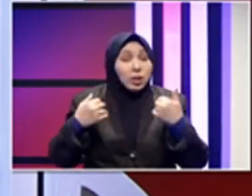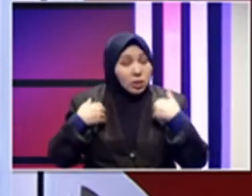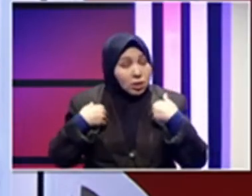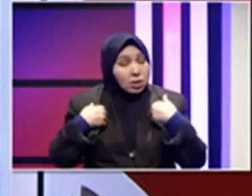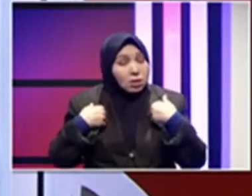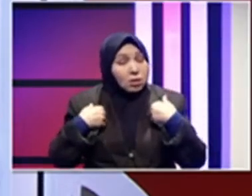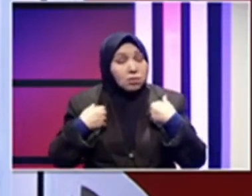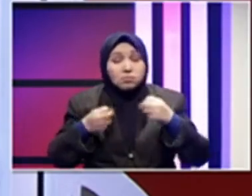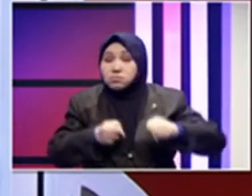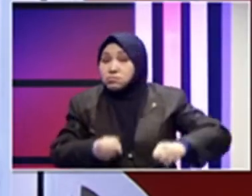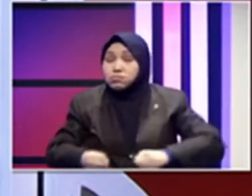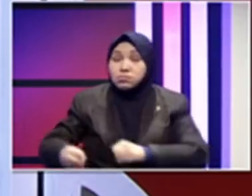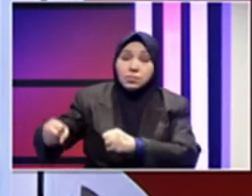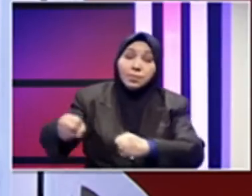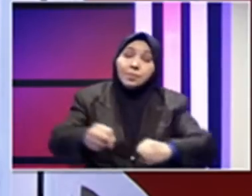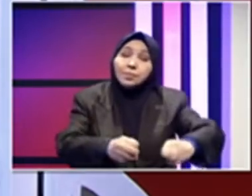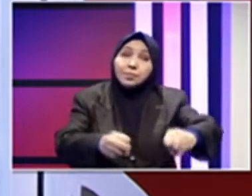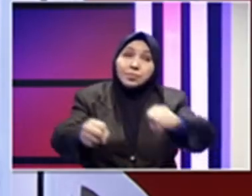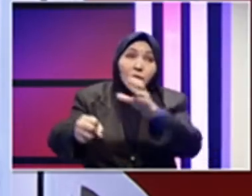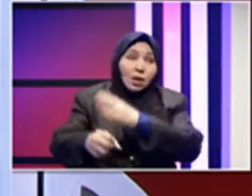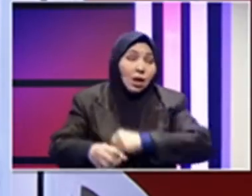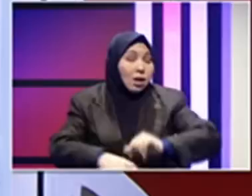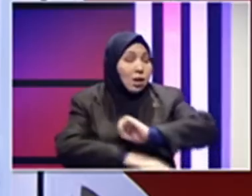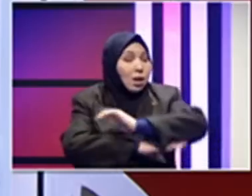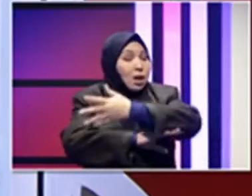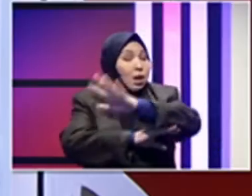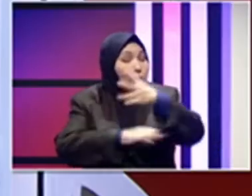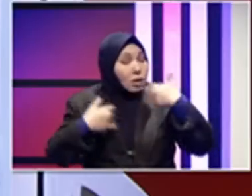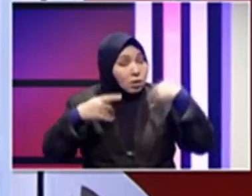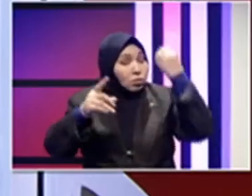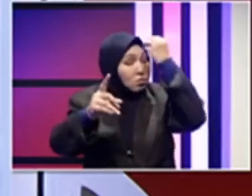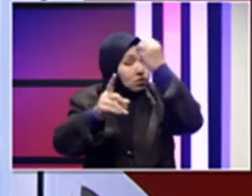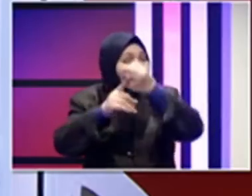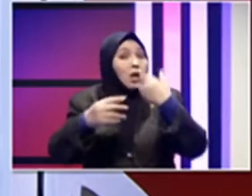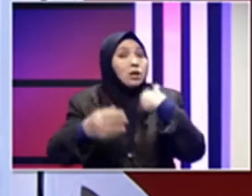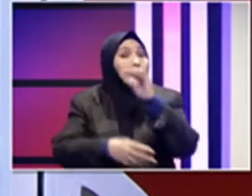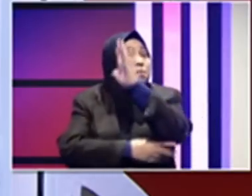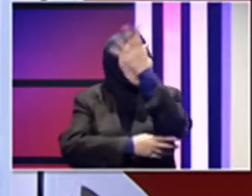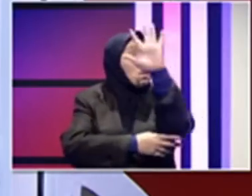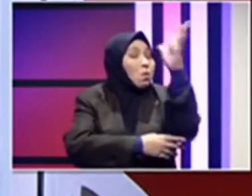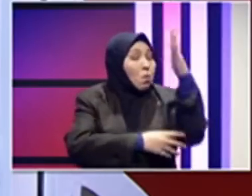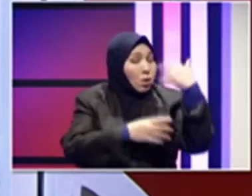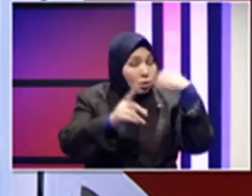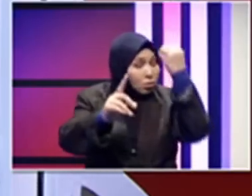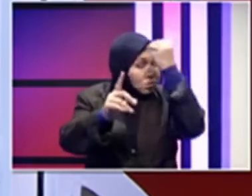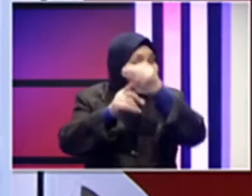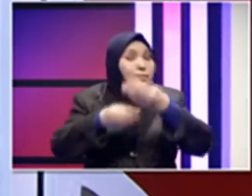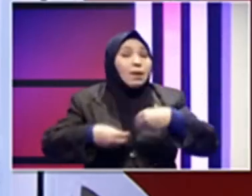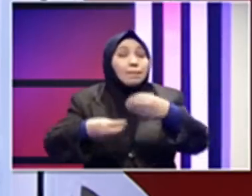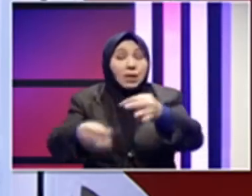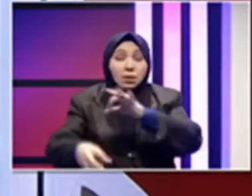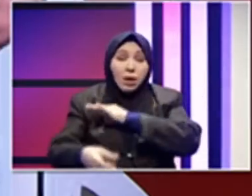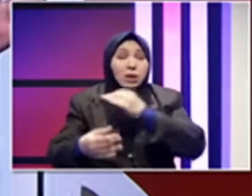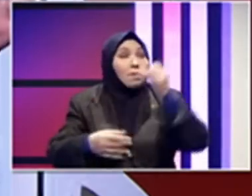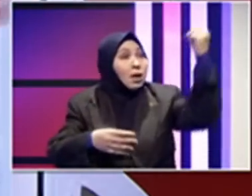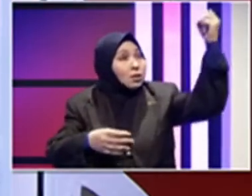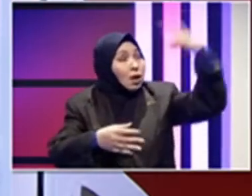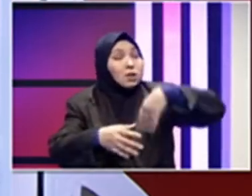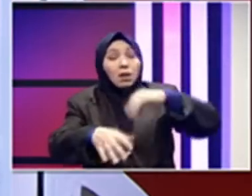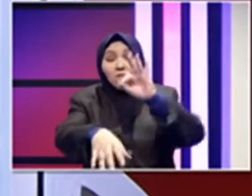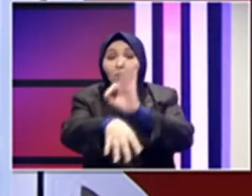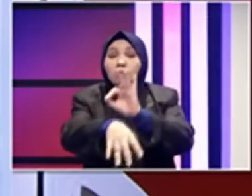ada sungai dan juga laut, ada tujuannya, ada pokok, ada tujuannya memberi manfaat, ada matahari, ada